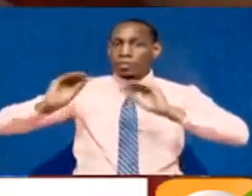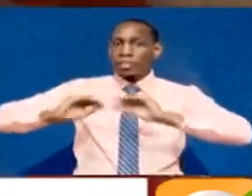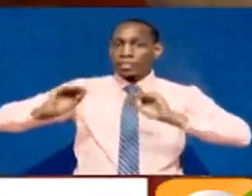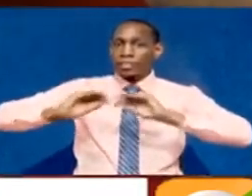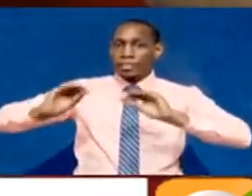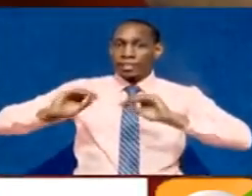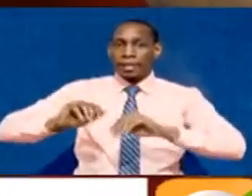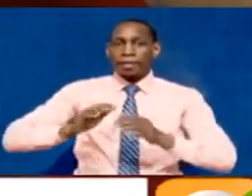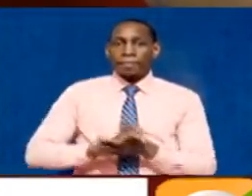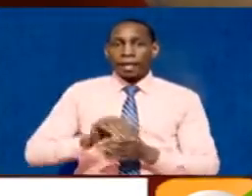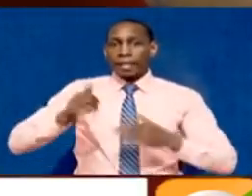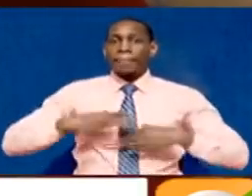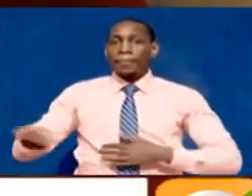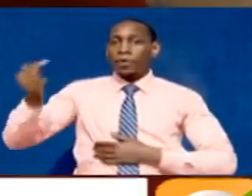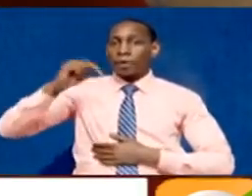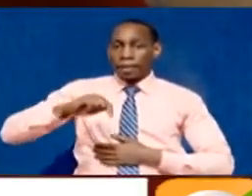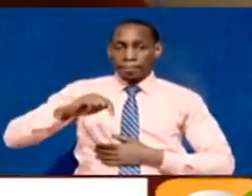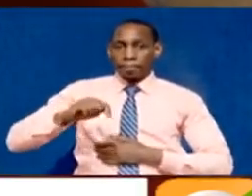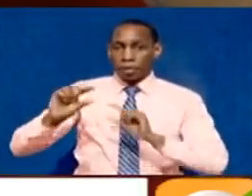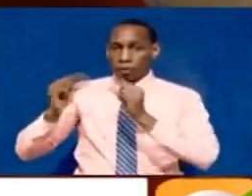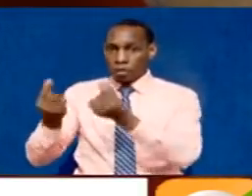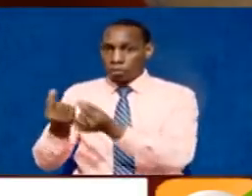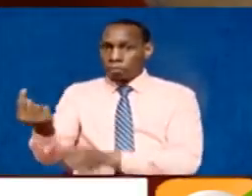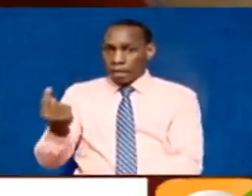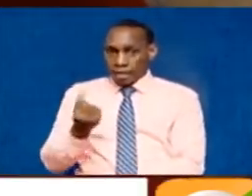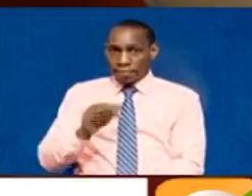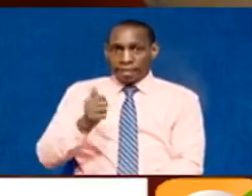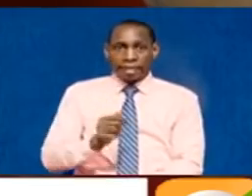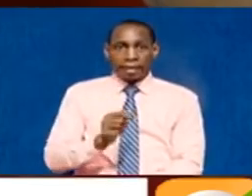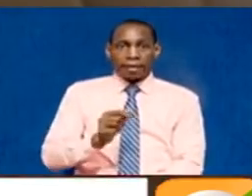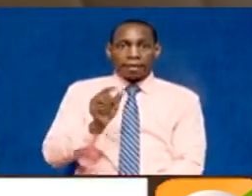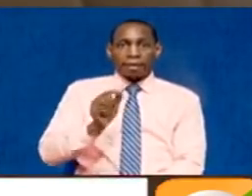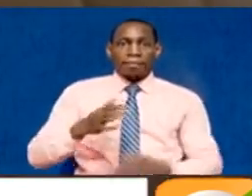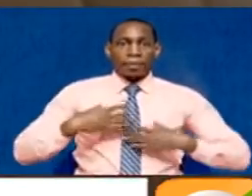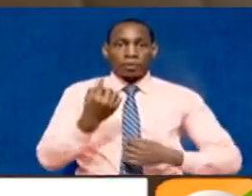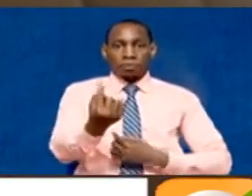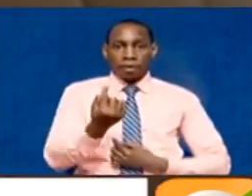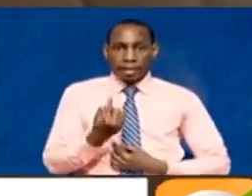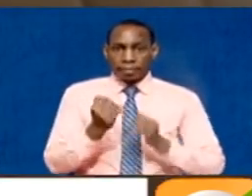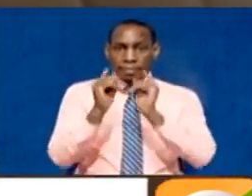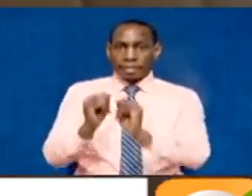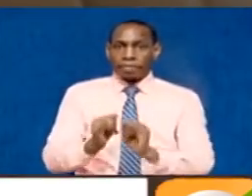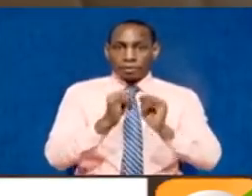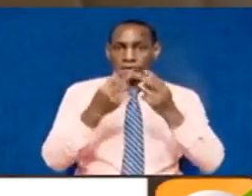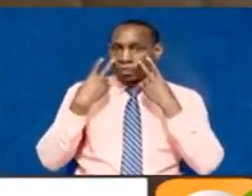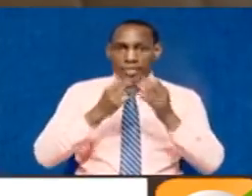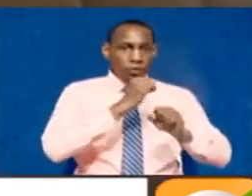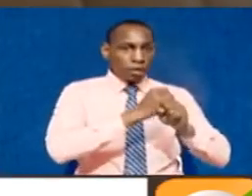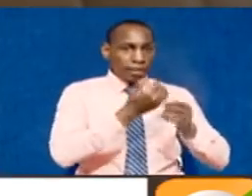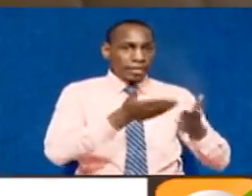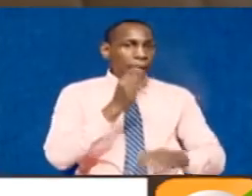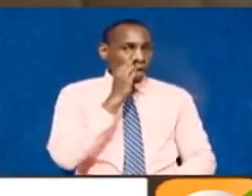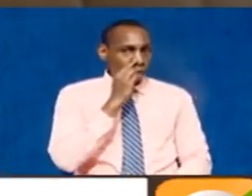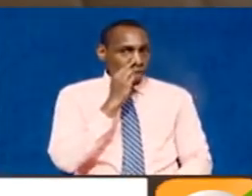kufunza. Kuna wenye wanakuja as a group na wenye wanakuja individually. Kwa hivi sasa, Amanda, tunakuona unafanyia shughuli zako